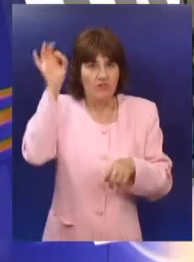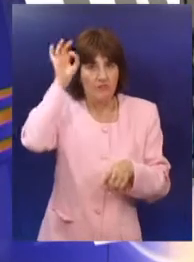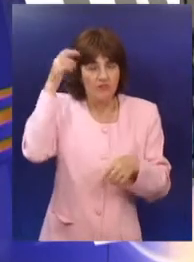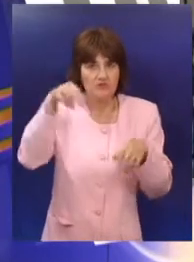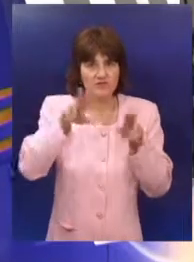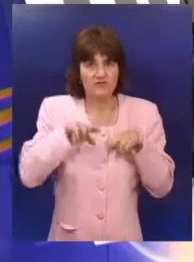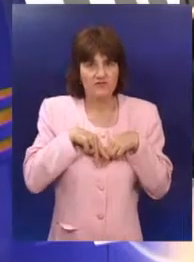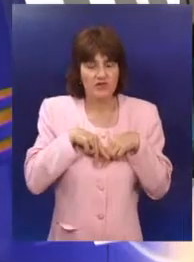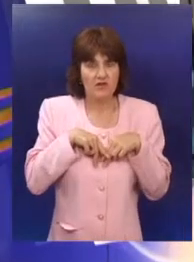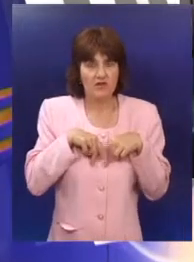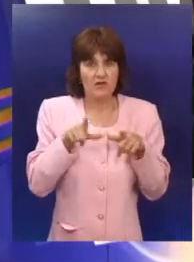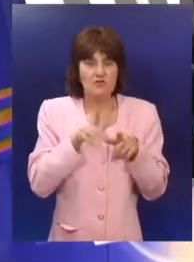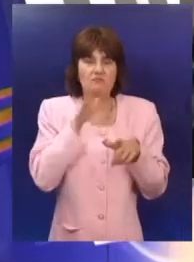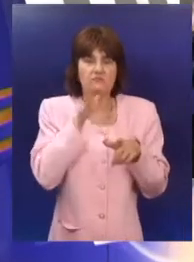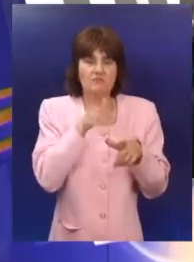oblicima.